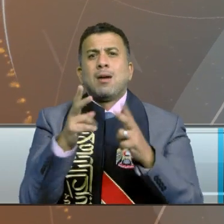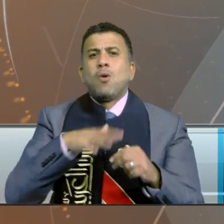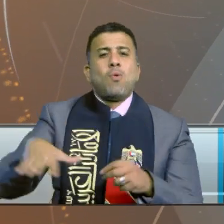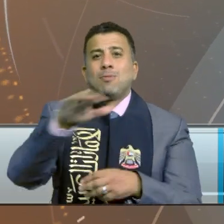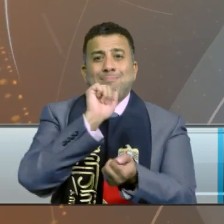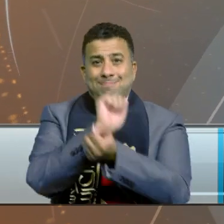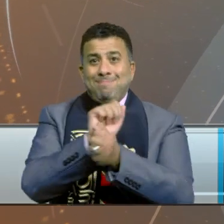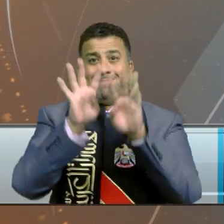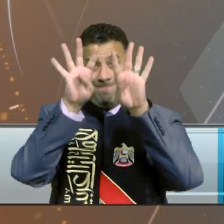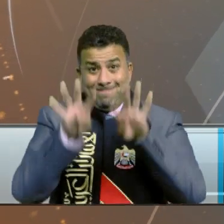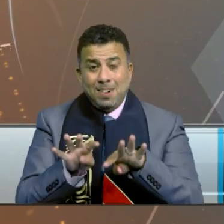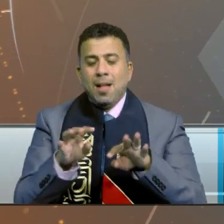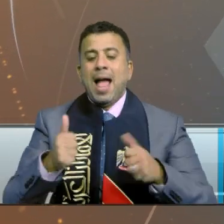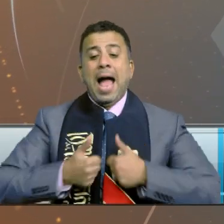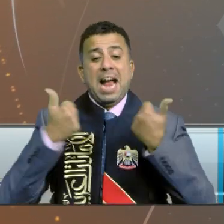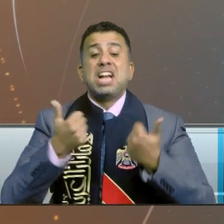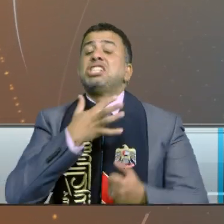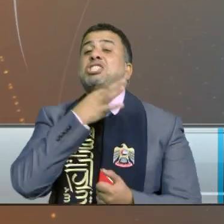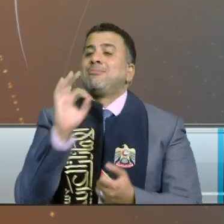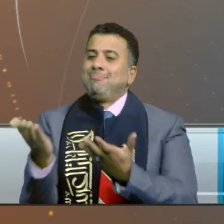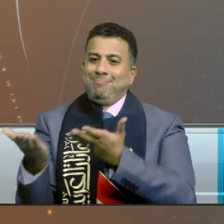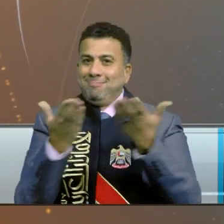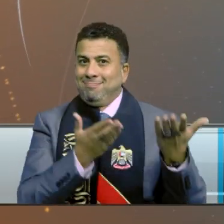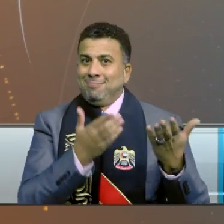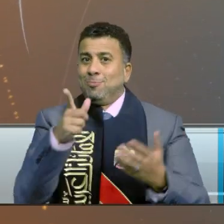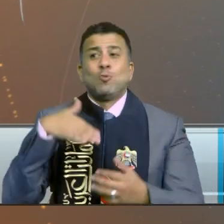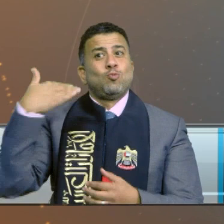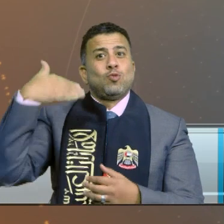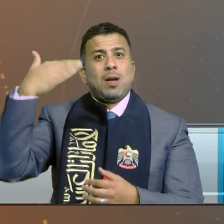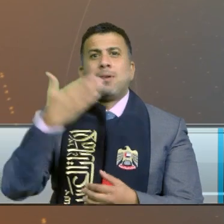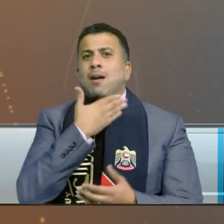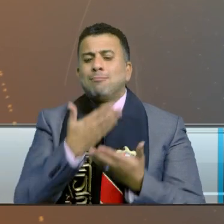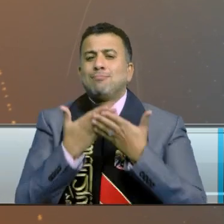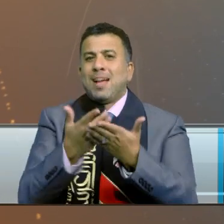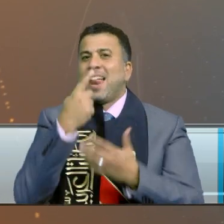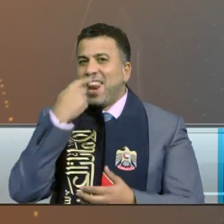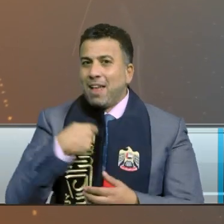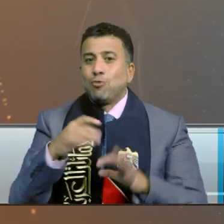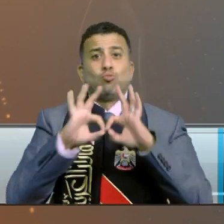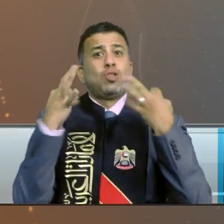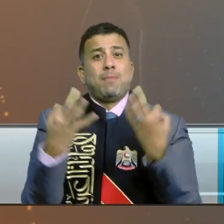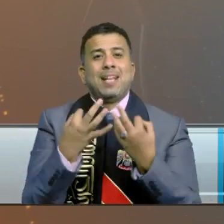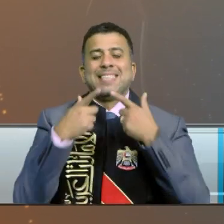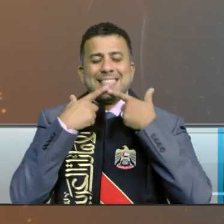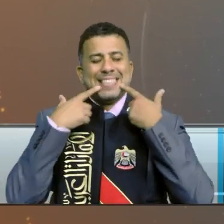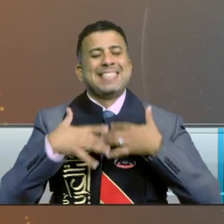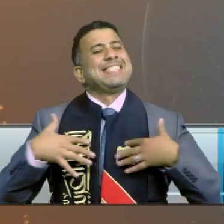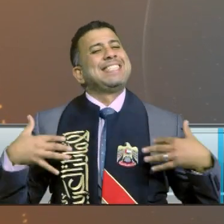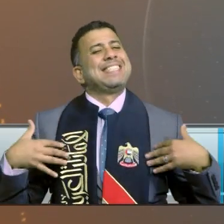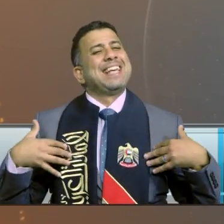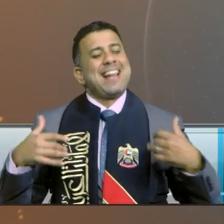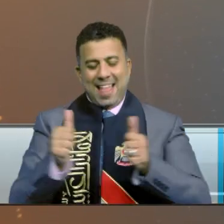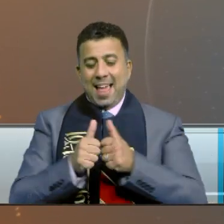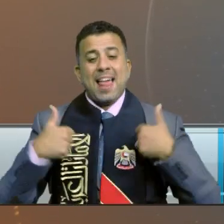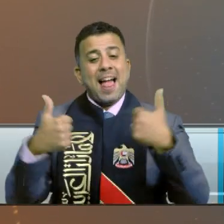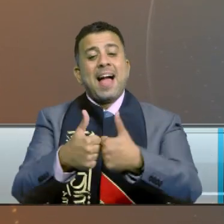امام هؤلاء النزلاء لبدء حياه جديده لبناء مستقبلهم وخدمه انفسهم ومجتمعاتهم وادخال السرور على